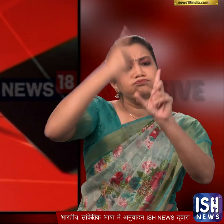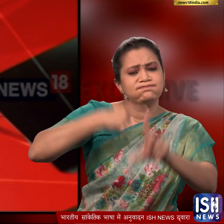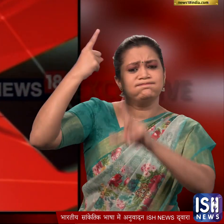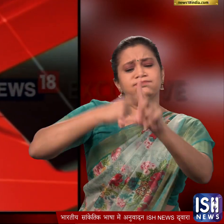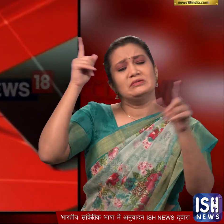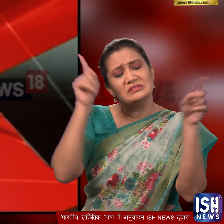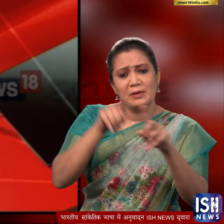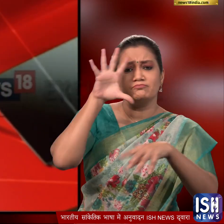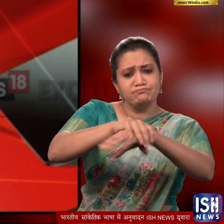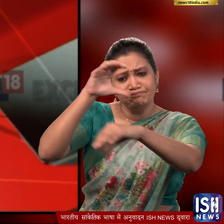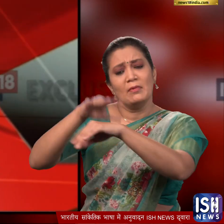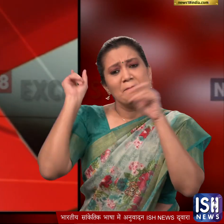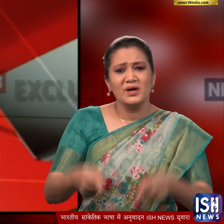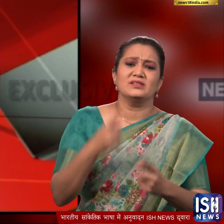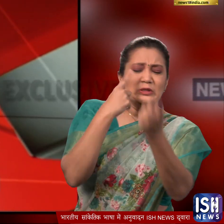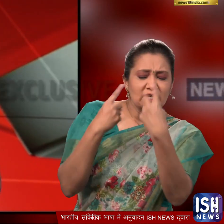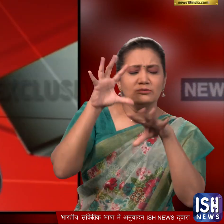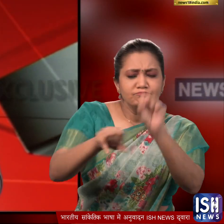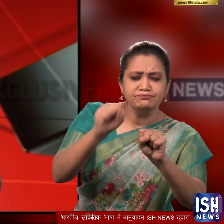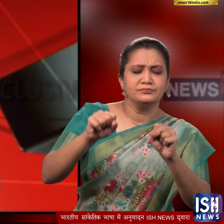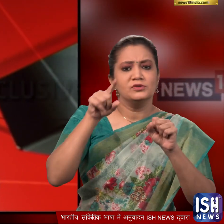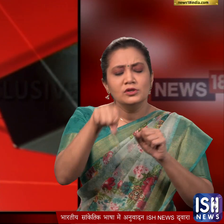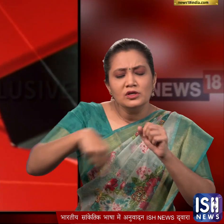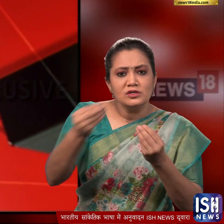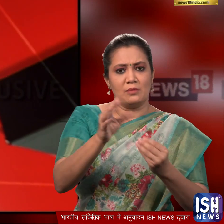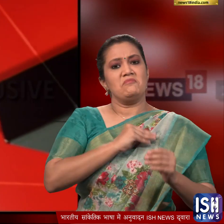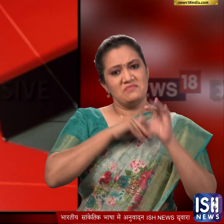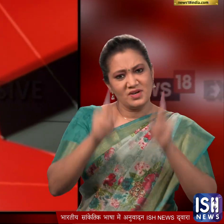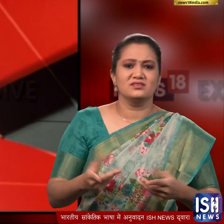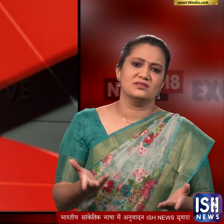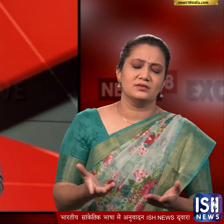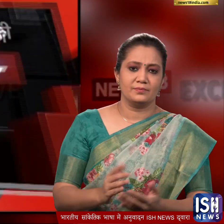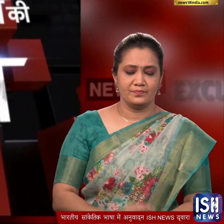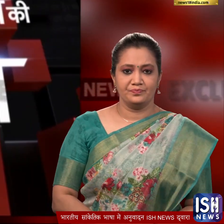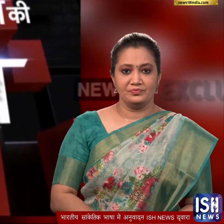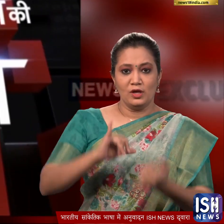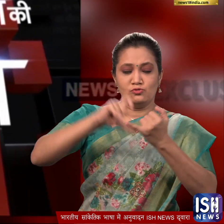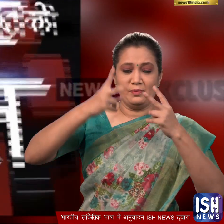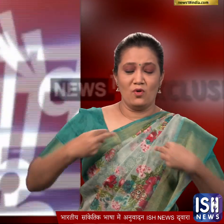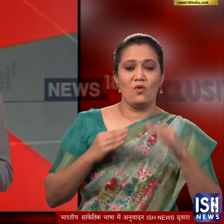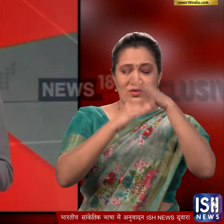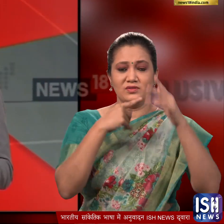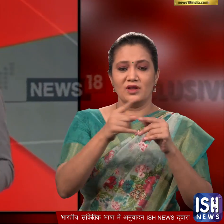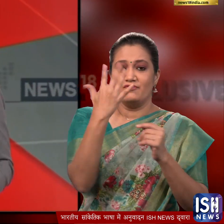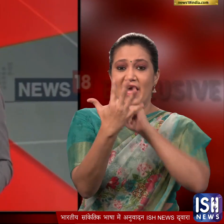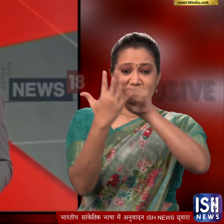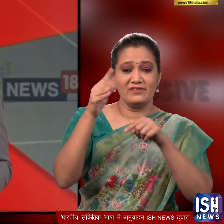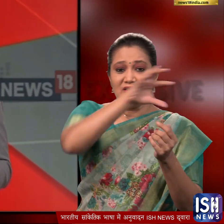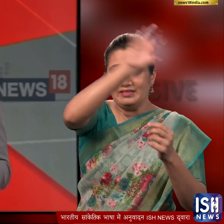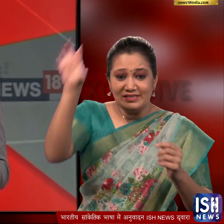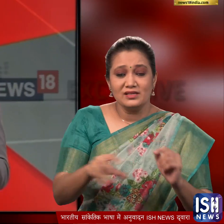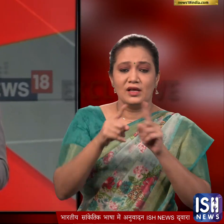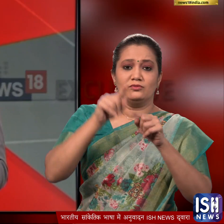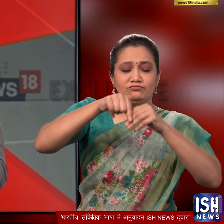बल्कि पूरे साल ऐसी छापेमारी जरूरी है ताकि मिलावटखोरों में कुछ तो डर पैदा हो। सुप्रीम कोर्ट ने 5 राज्यों